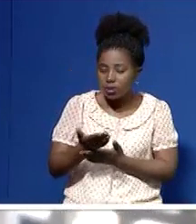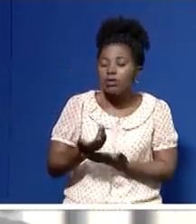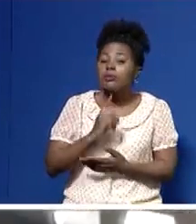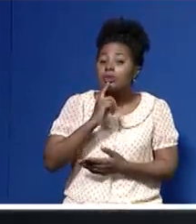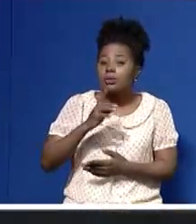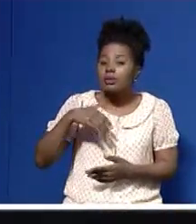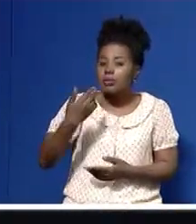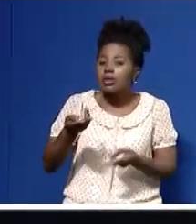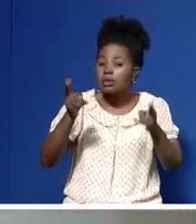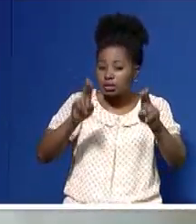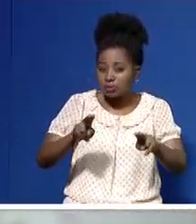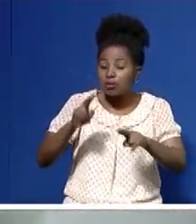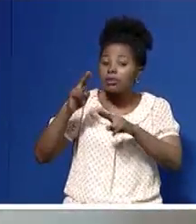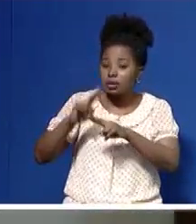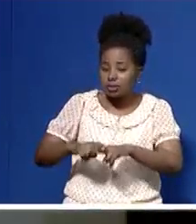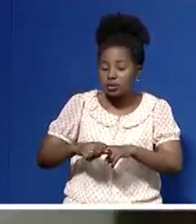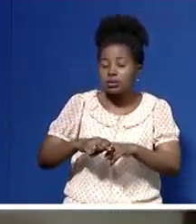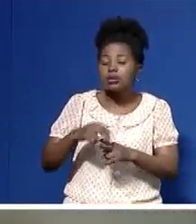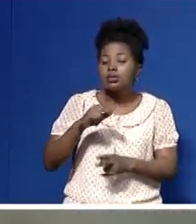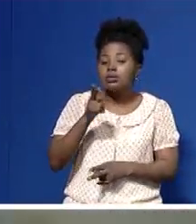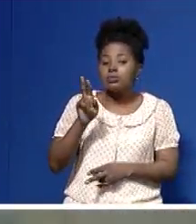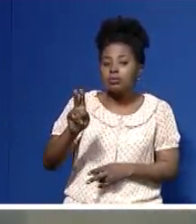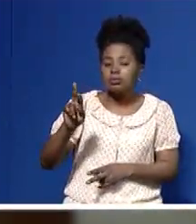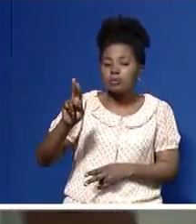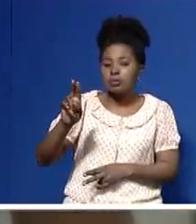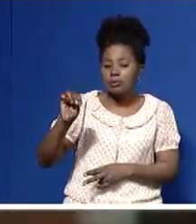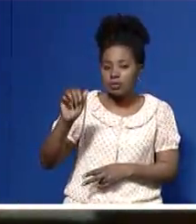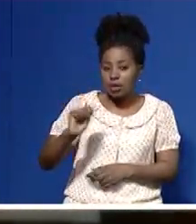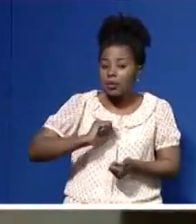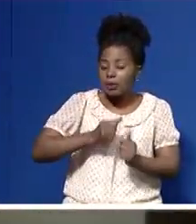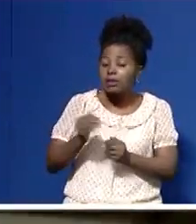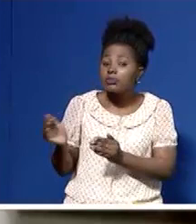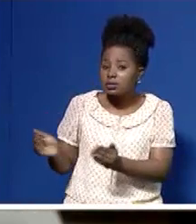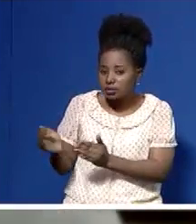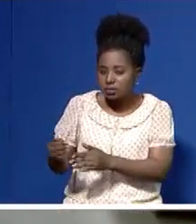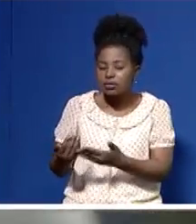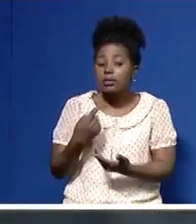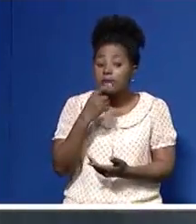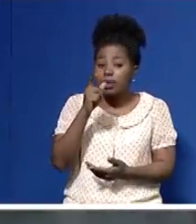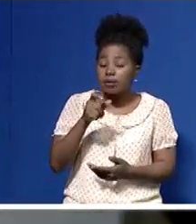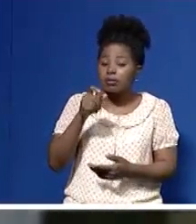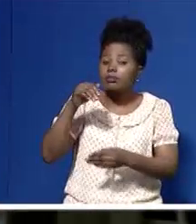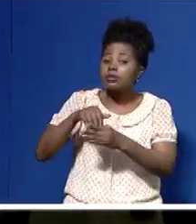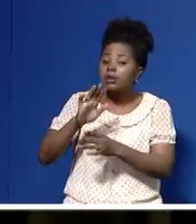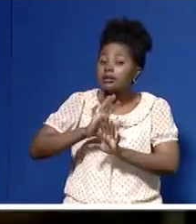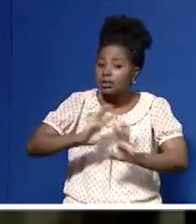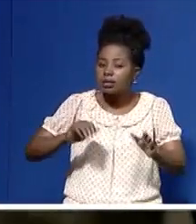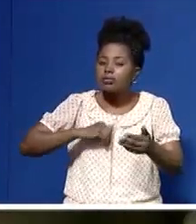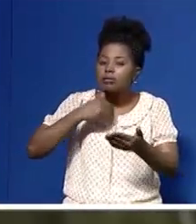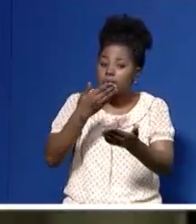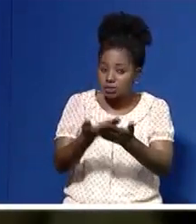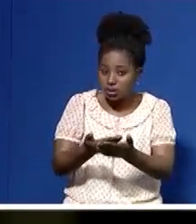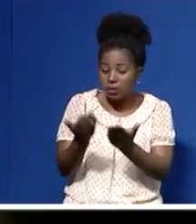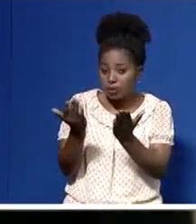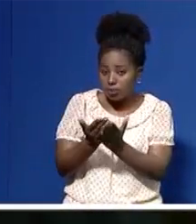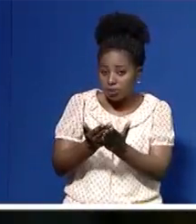kutajwa mbele ya hakimu mkazi mkuu Huruma Shahidi, ambapo wakili wa utetezi John Chuma amedai kuwa mteja wake ameshawasilisha maombi ya